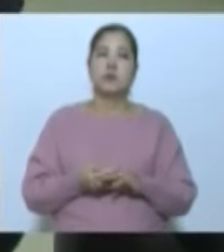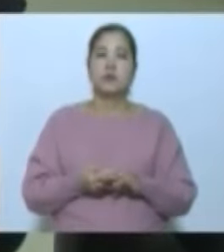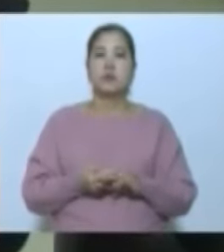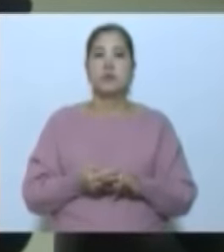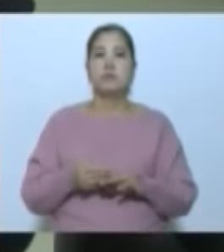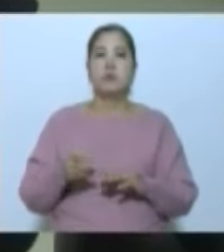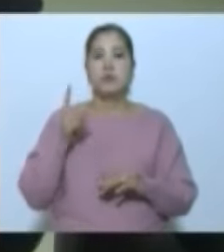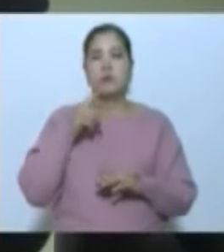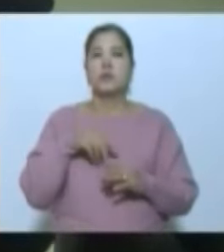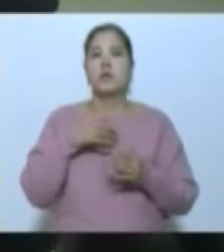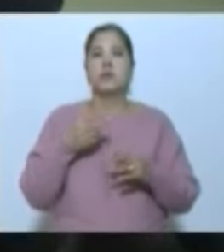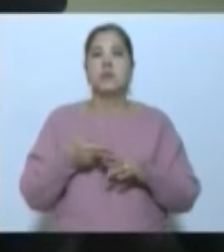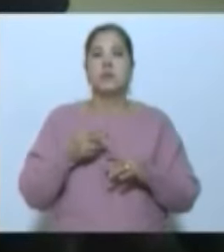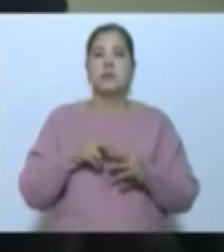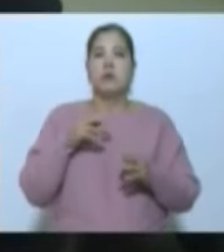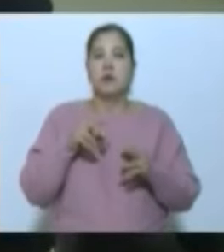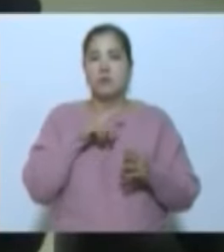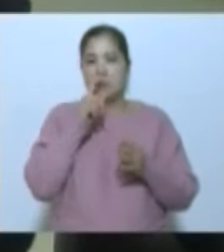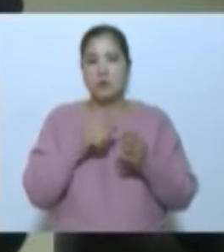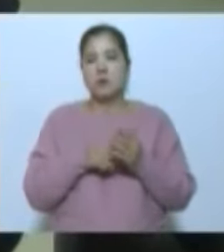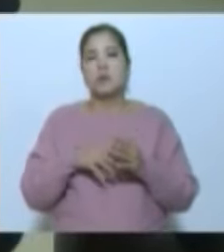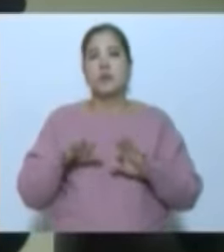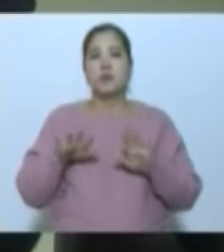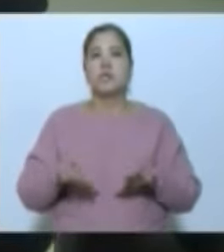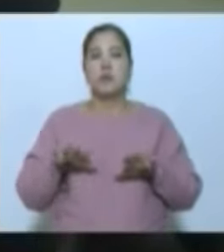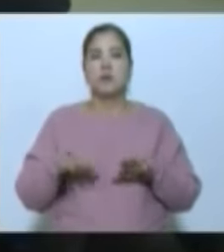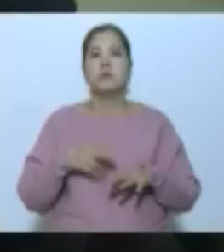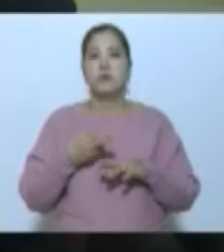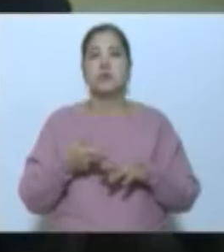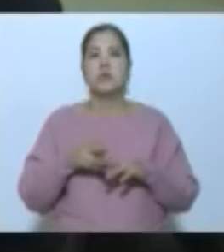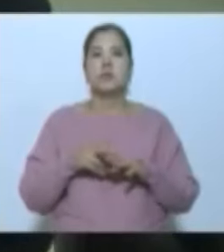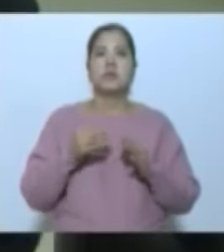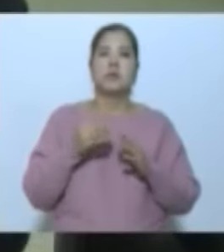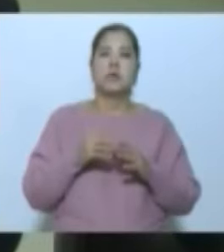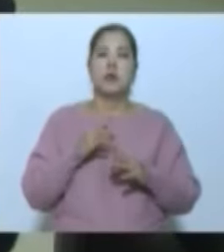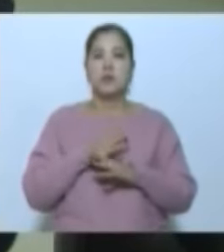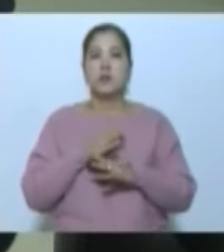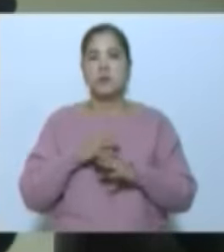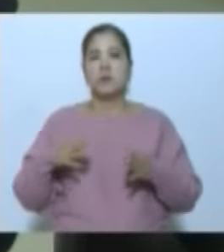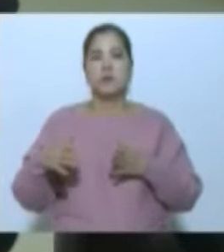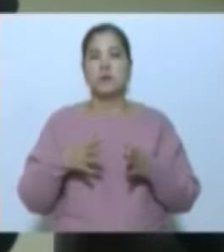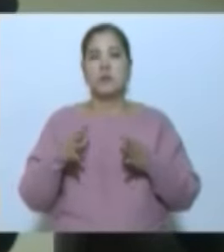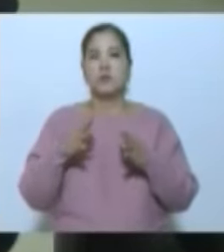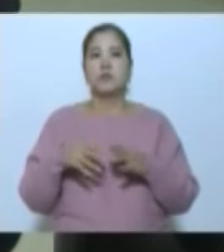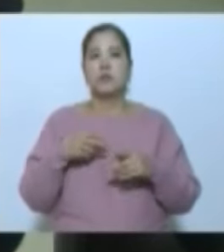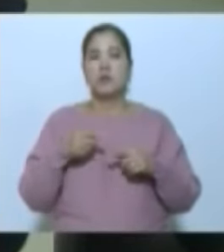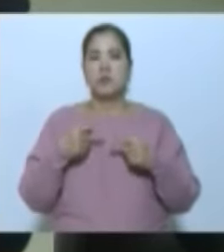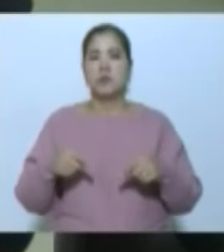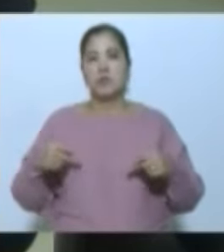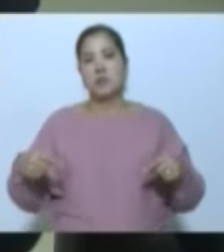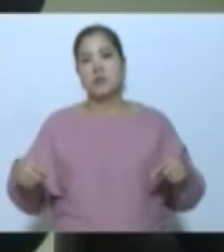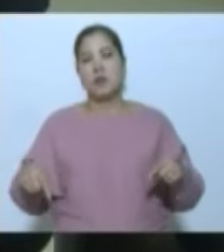Мы в курсе насчет вопросов, указанных населением. На данный момент были установлены знаки, ограничивающие движение. Так как рядом с местностью